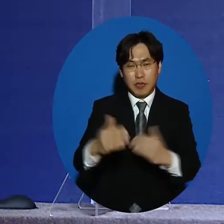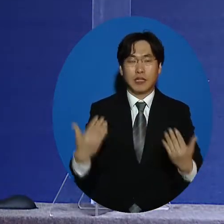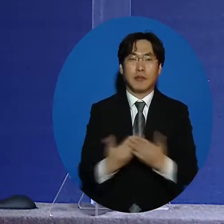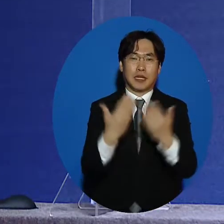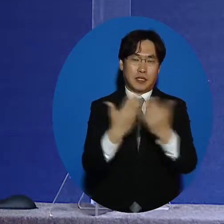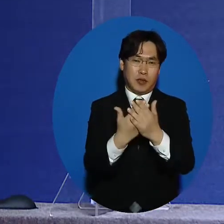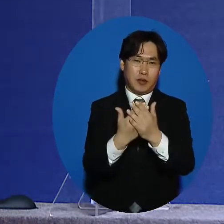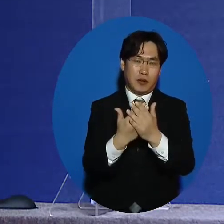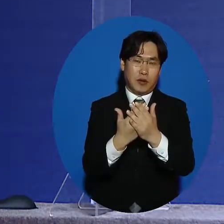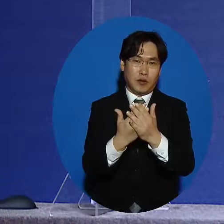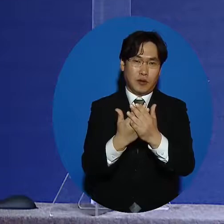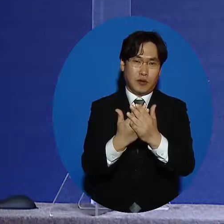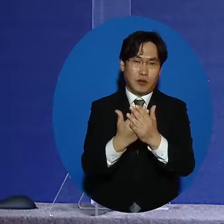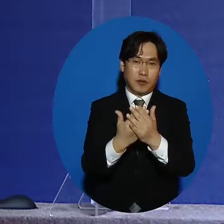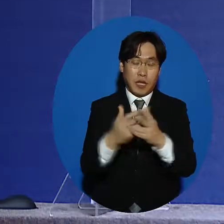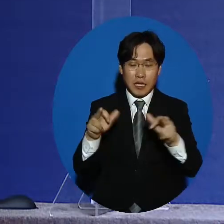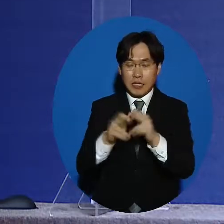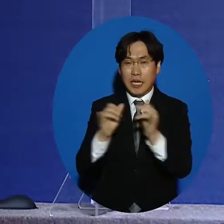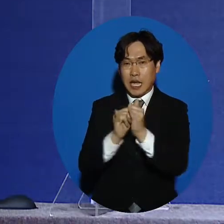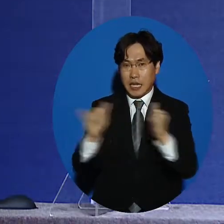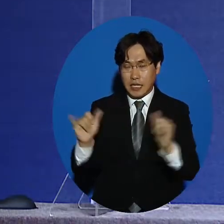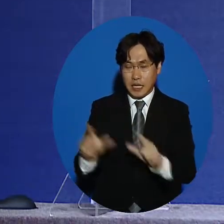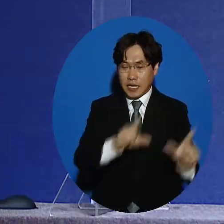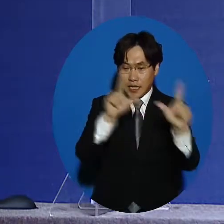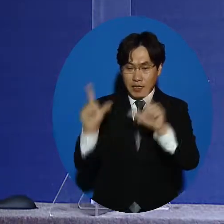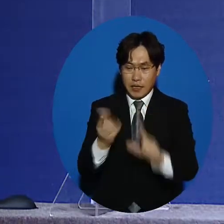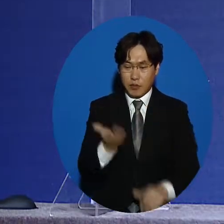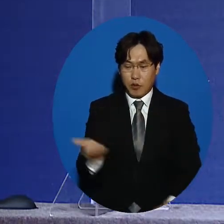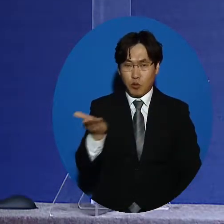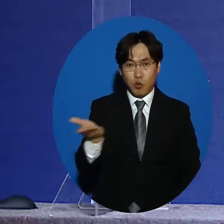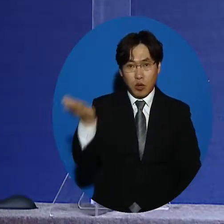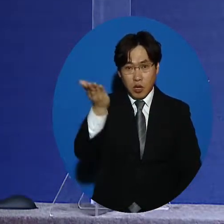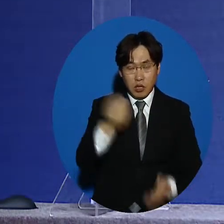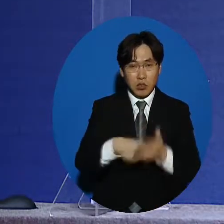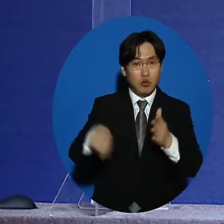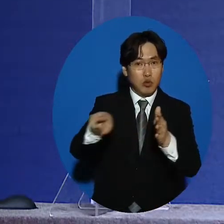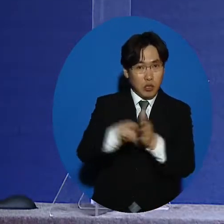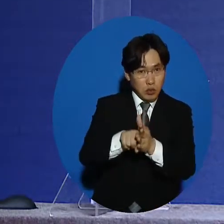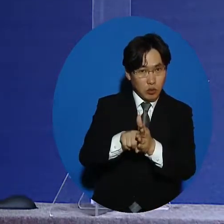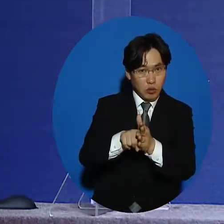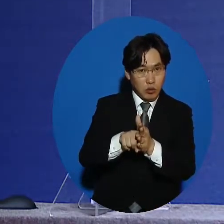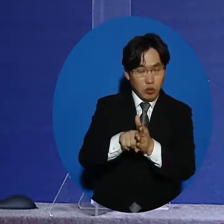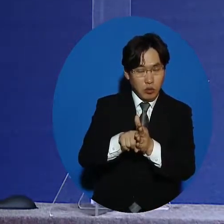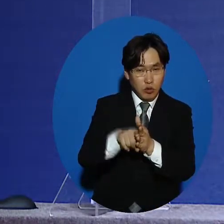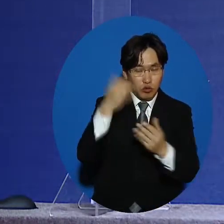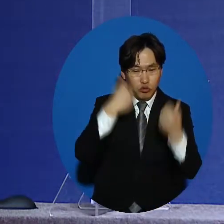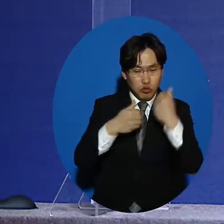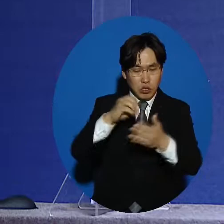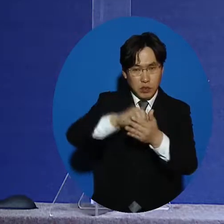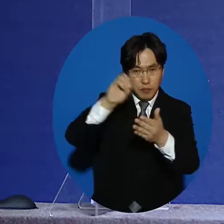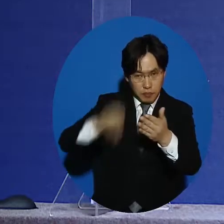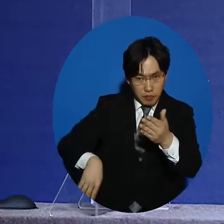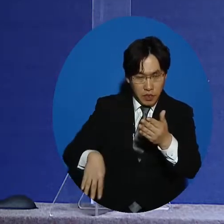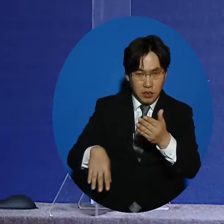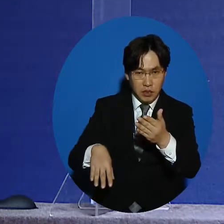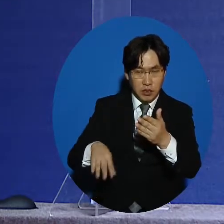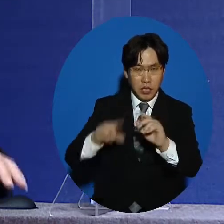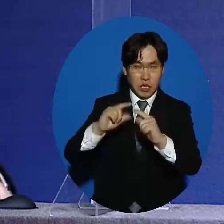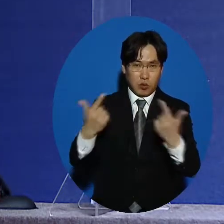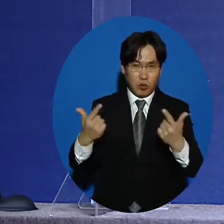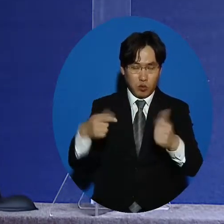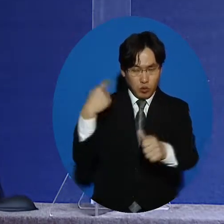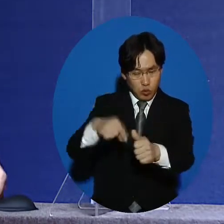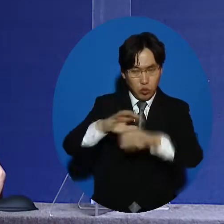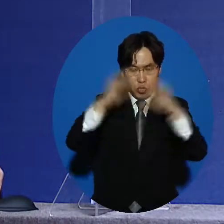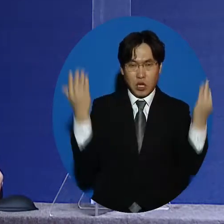하면서 우리 장애인들이 진정한 삶의 질 향상을 위해서는 누구도 배제되지 않는 그런 교육적 여건이